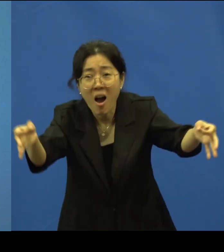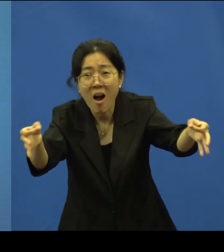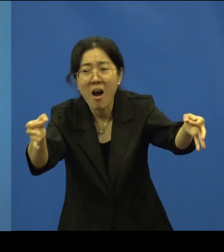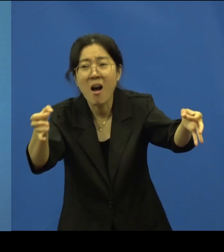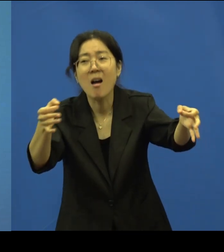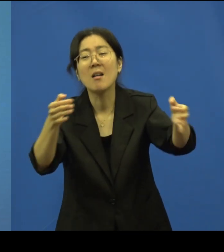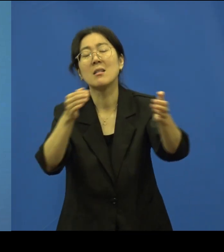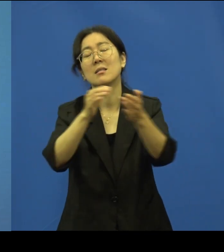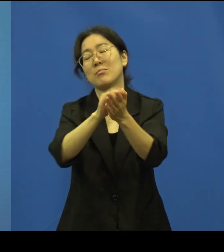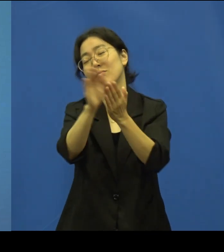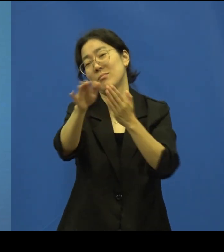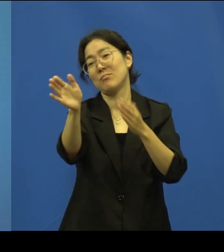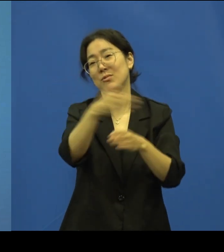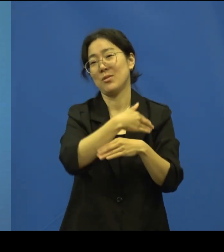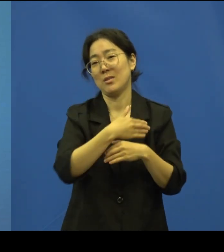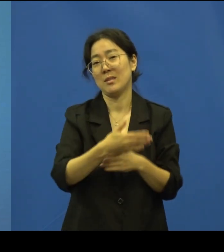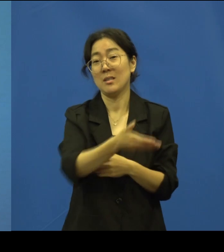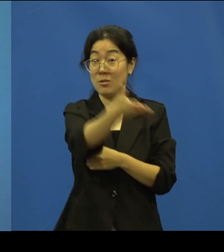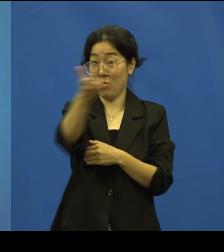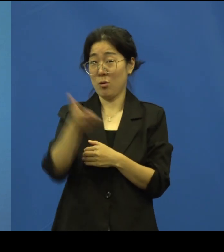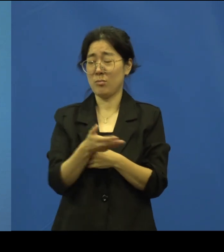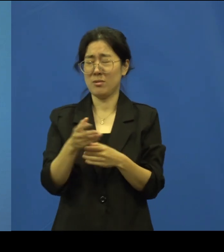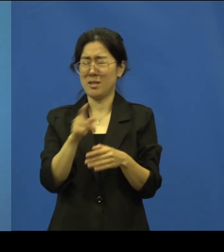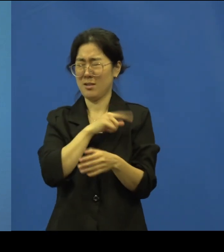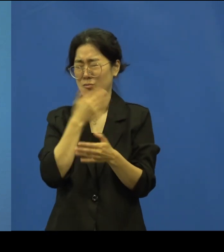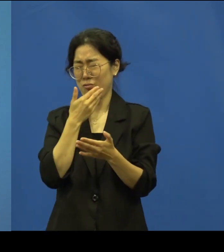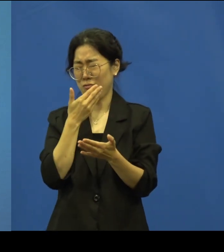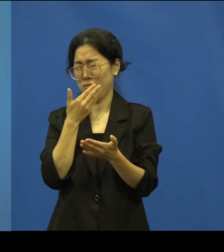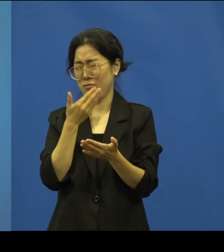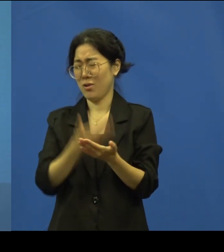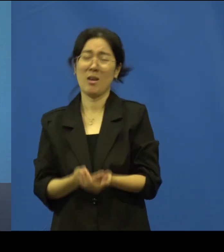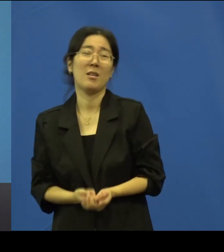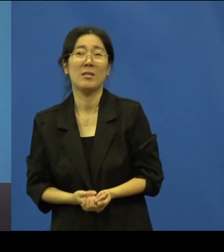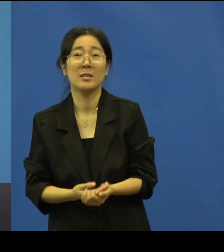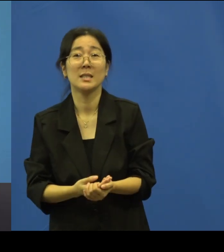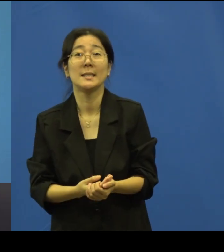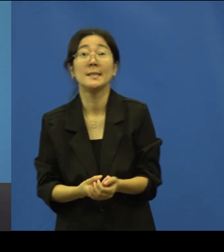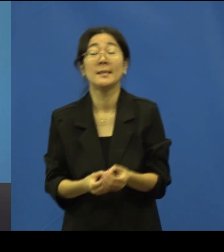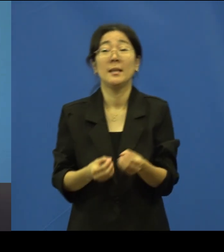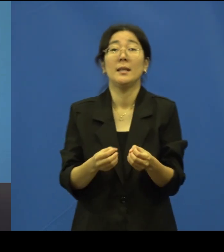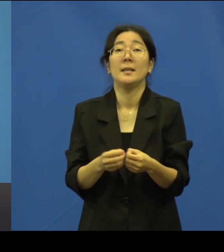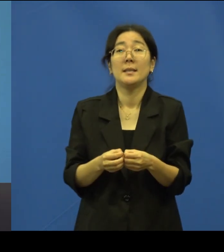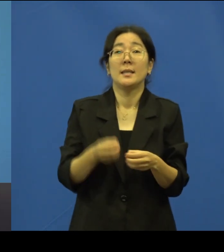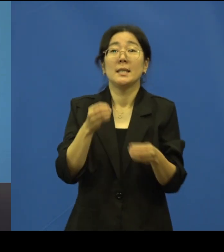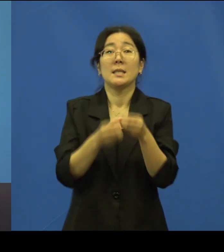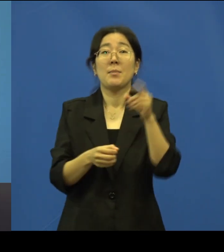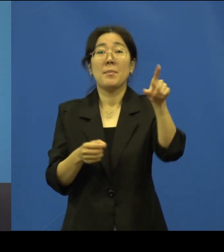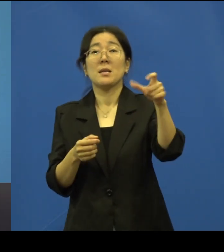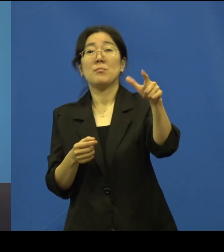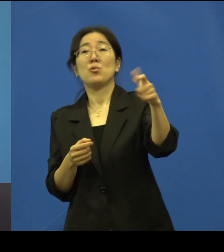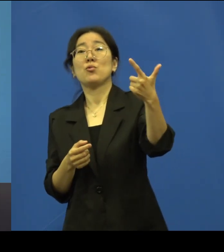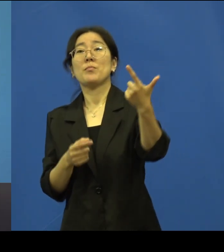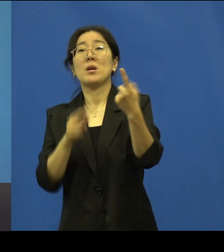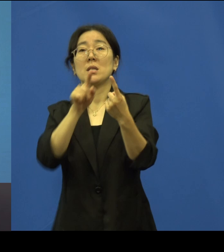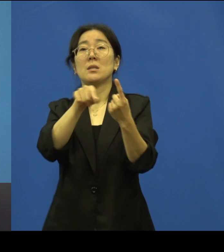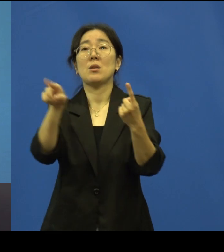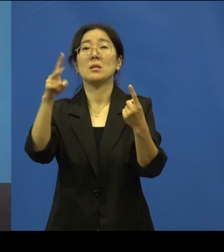이게 너무 중요한 거예요. 시편 116편 1, 2절 말씀을 같이 한번 읽어보겠습니다.